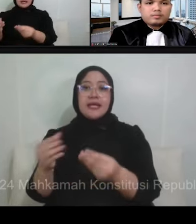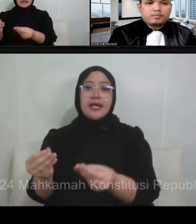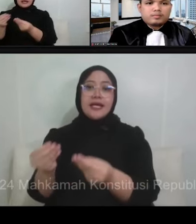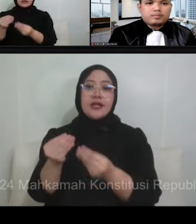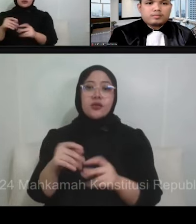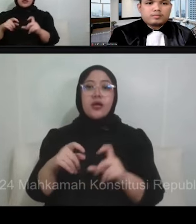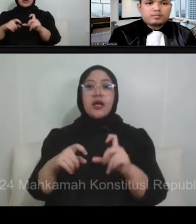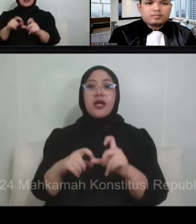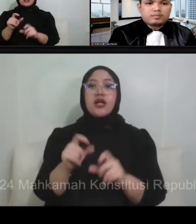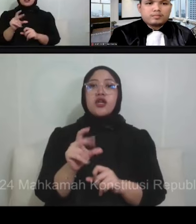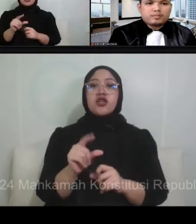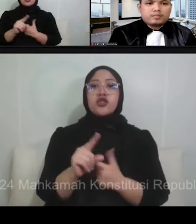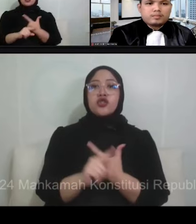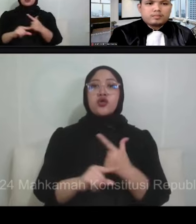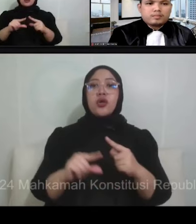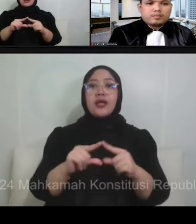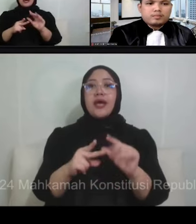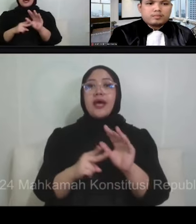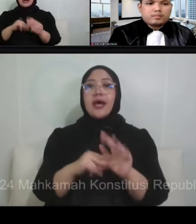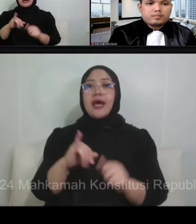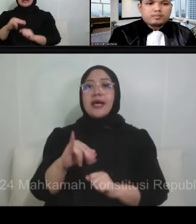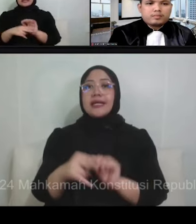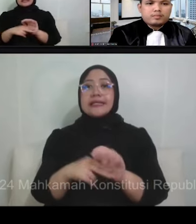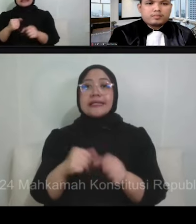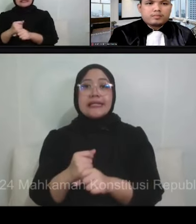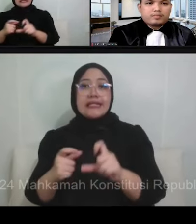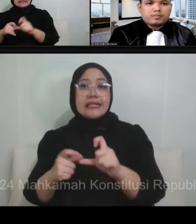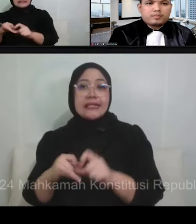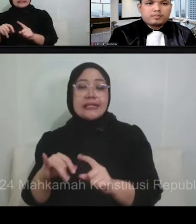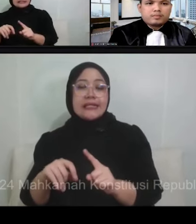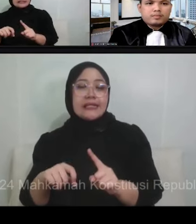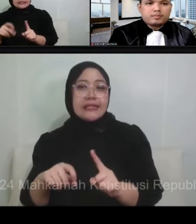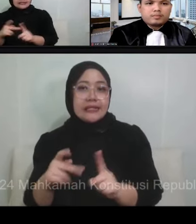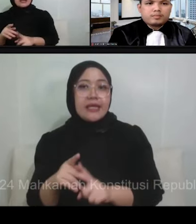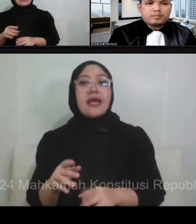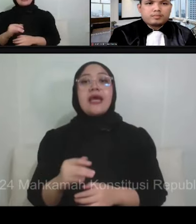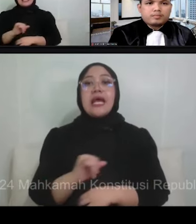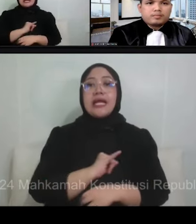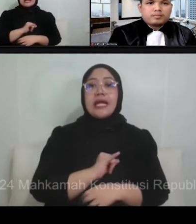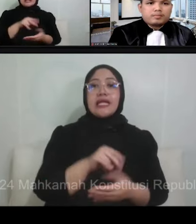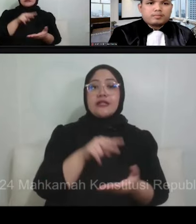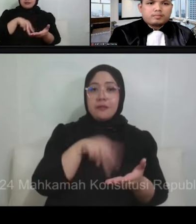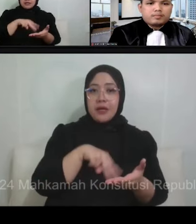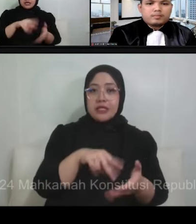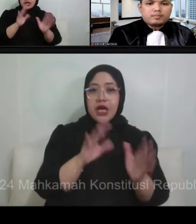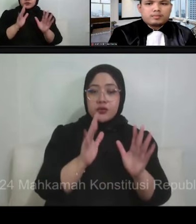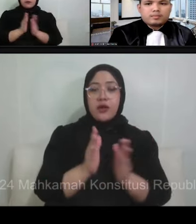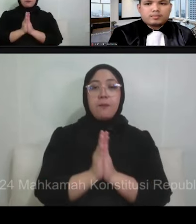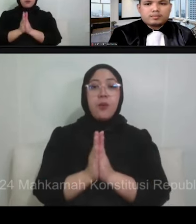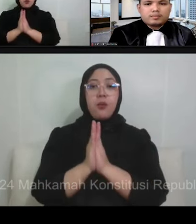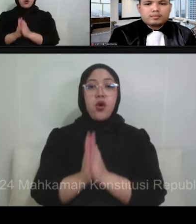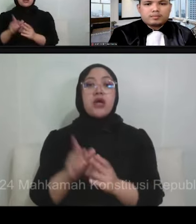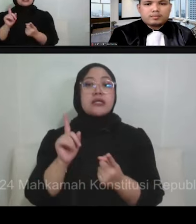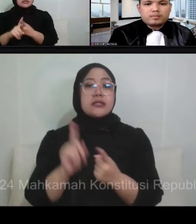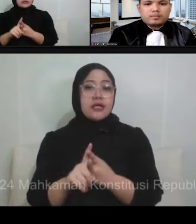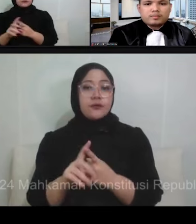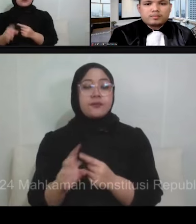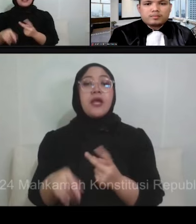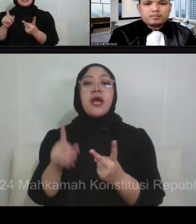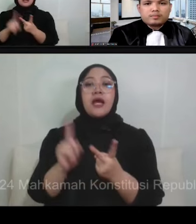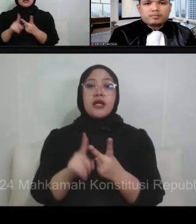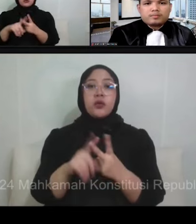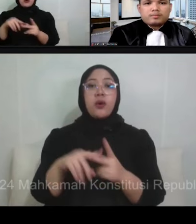nama Surya Ningsih identitas lengkap dianggap dibacakan sebagai pemohon satu 2 PT Putra Indah